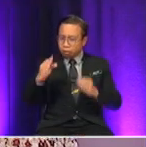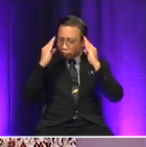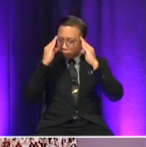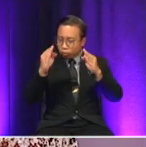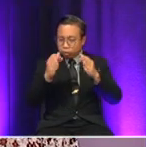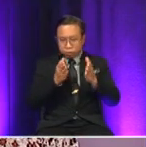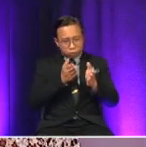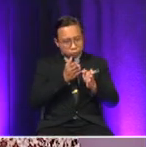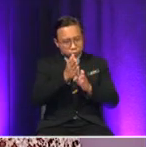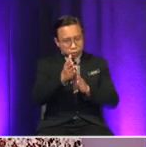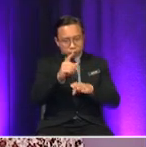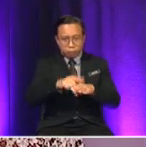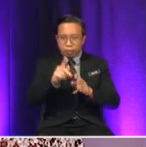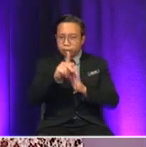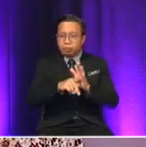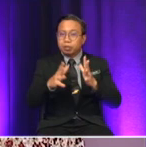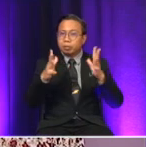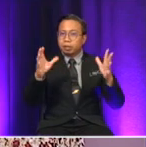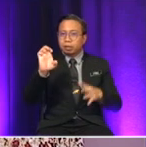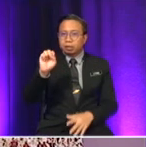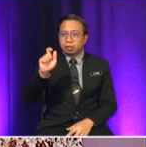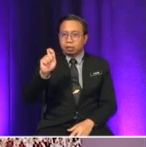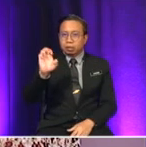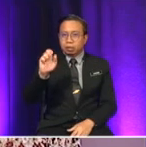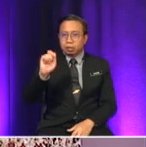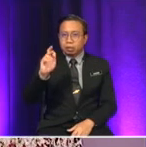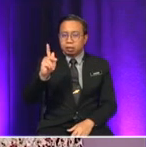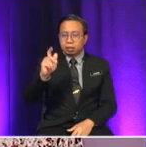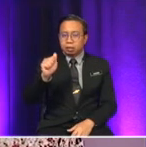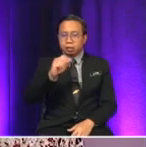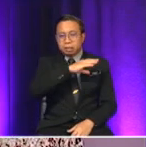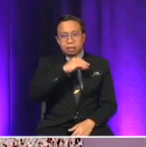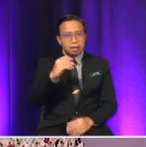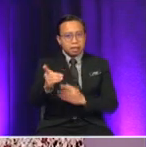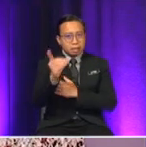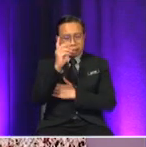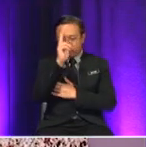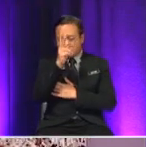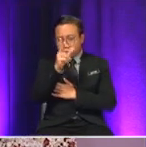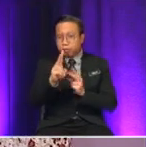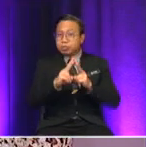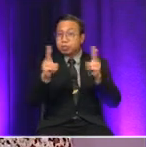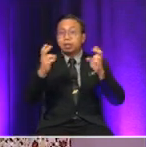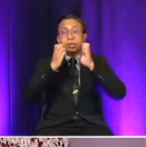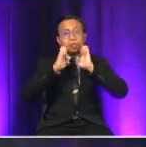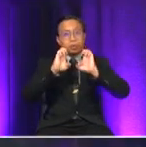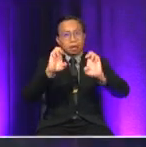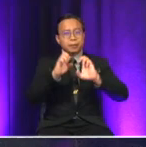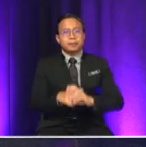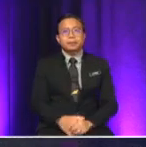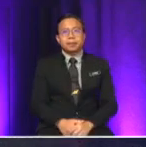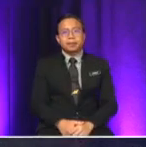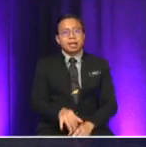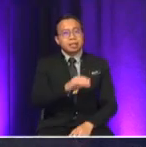menjurus kepada perkembangan estetika dan juga daya kreatif yang sangat cemerlang. Okay, wah, Cikgu Ida, dan